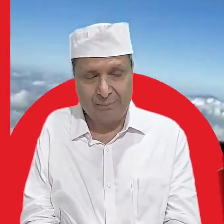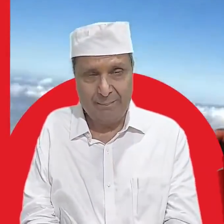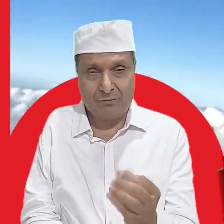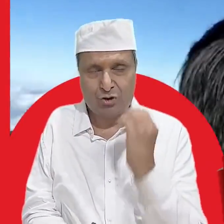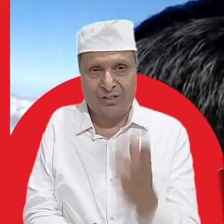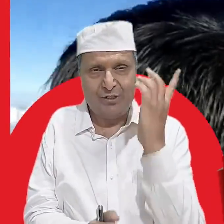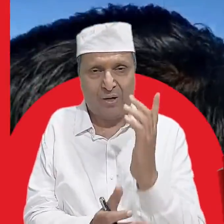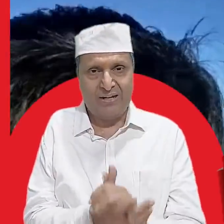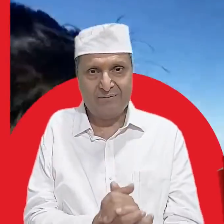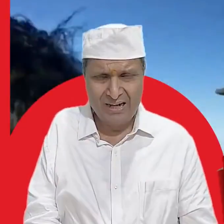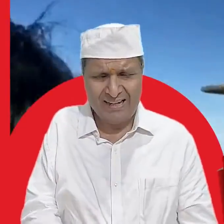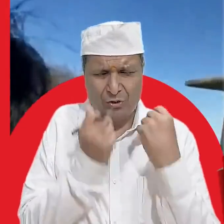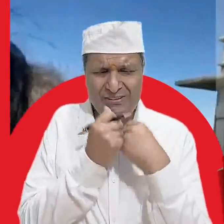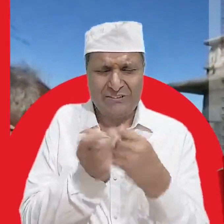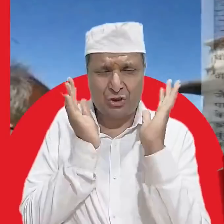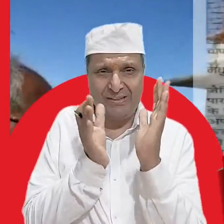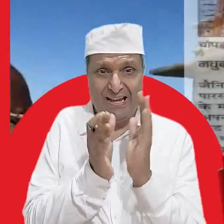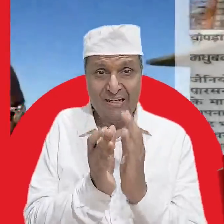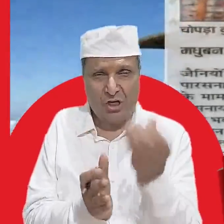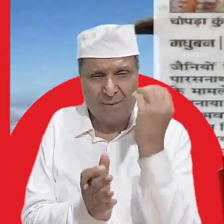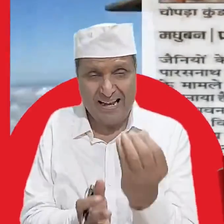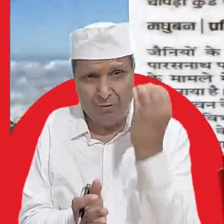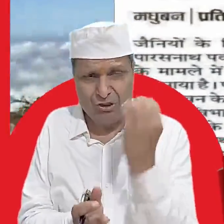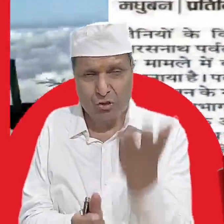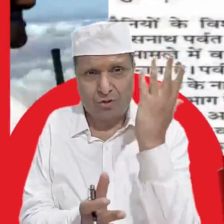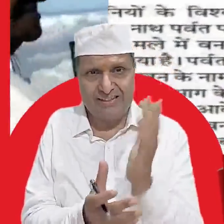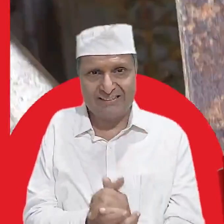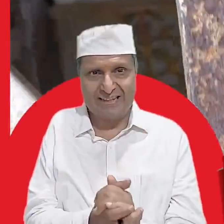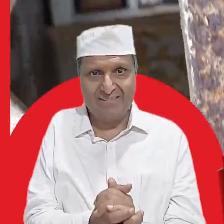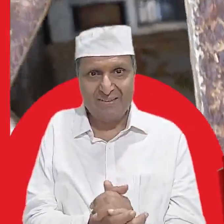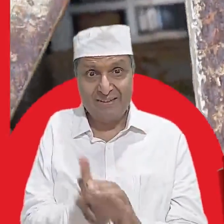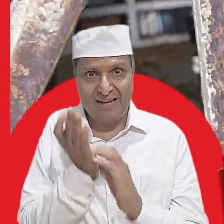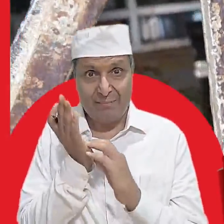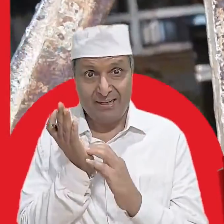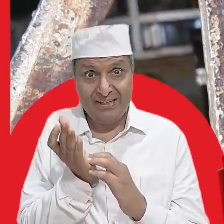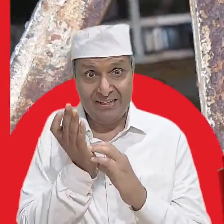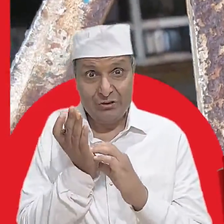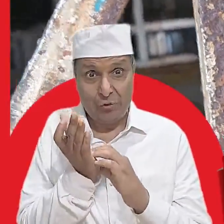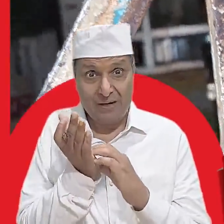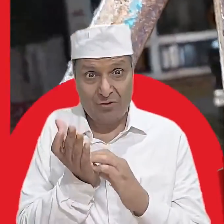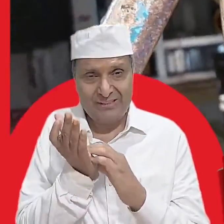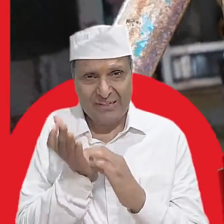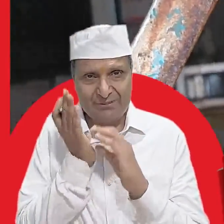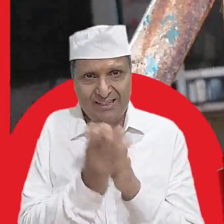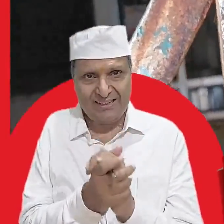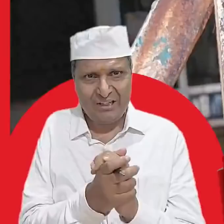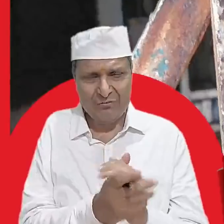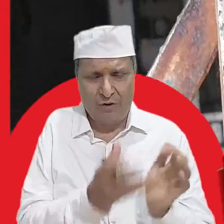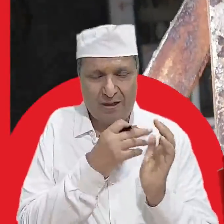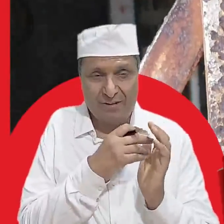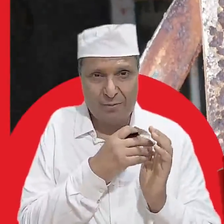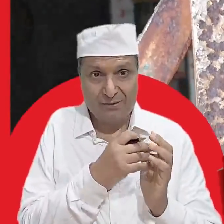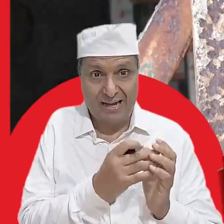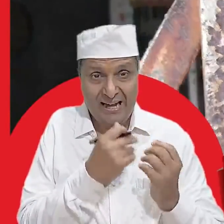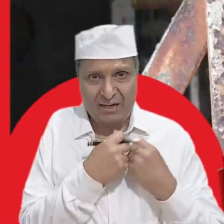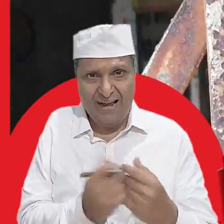तो जमीन पर कुछ नहीं हुआ थे। अरे सुविधाएं तो छोड़िए, जो हमारा है उसी को तोड़ दिया जाता है। यह हमारी चोपड़ा कुंड की धर्मशाला